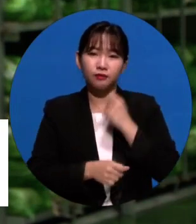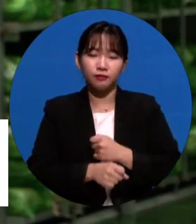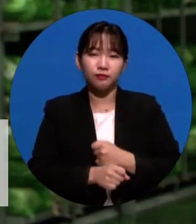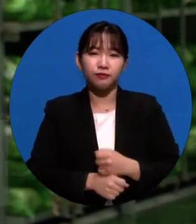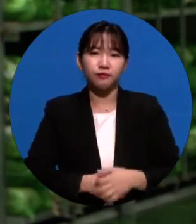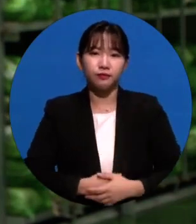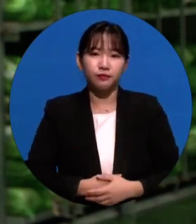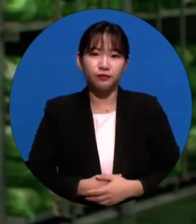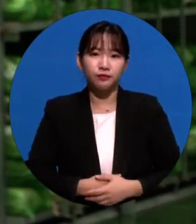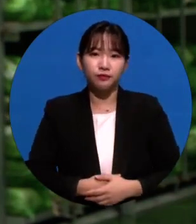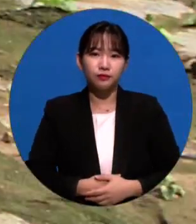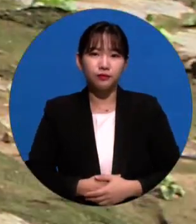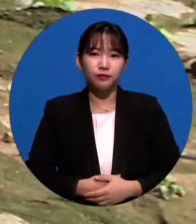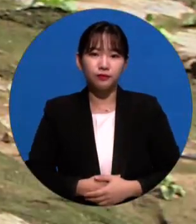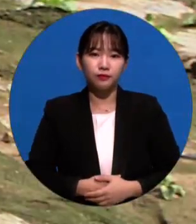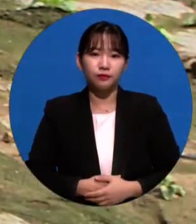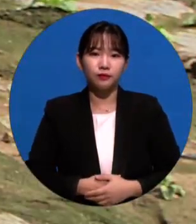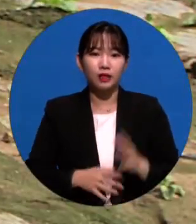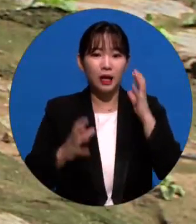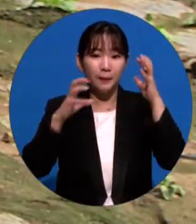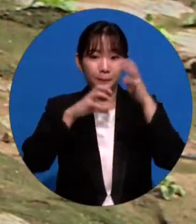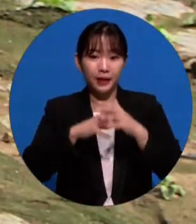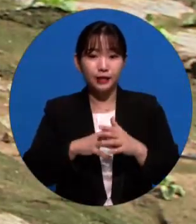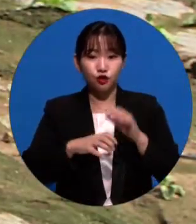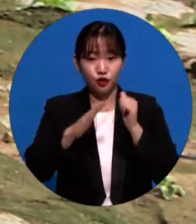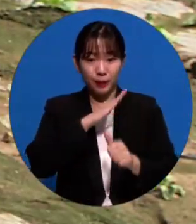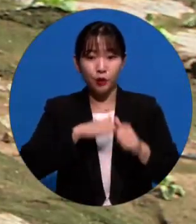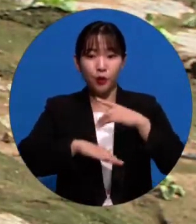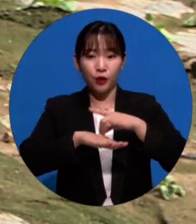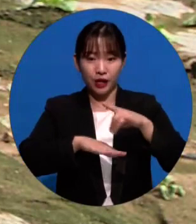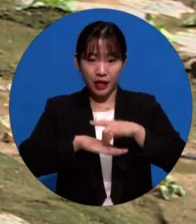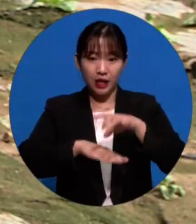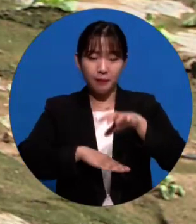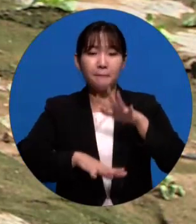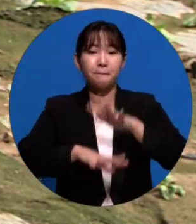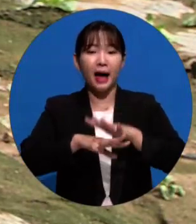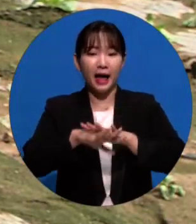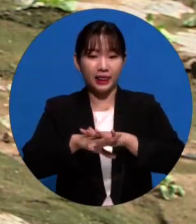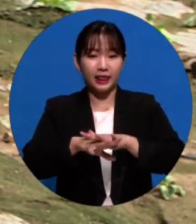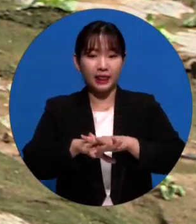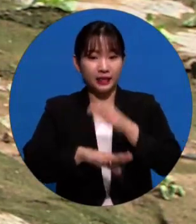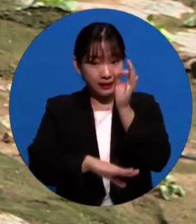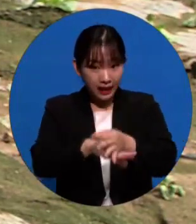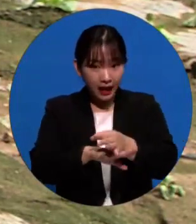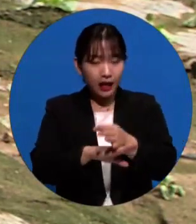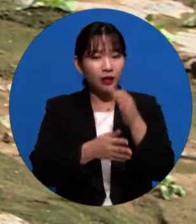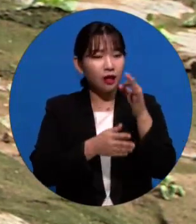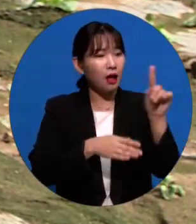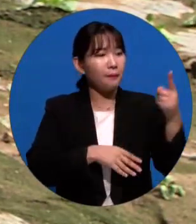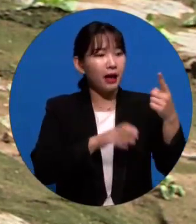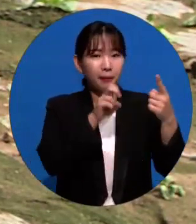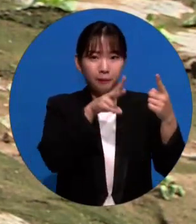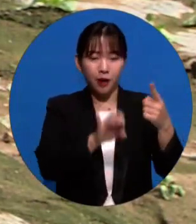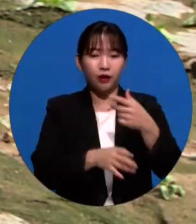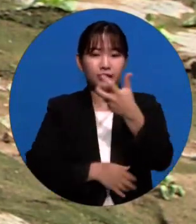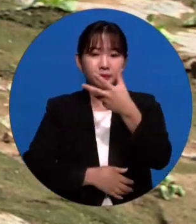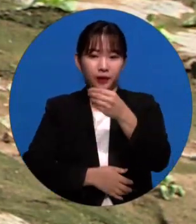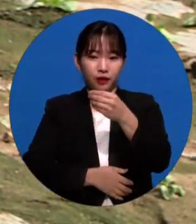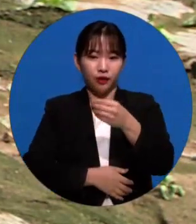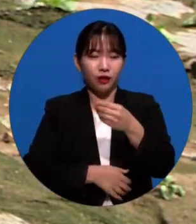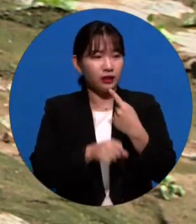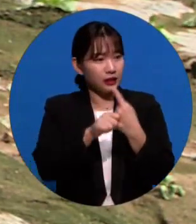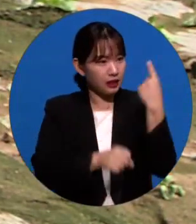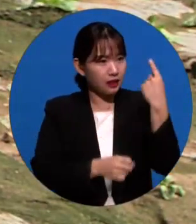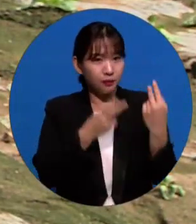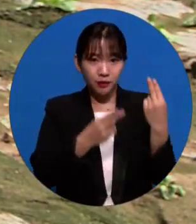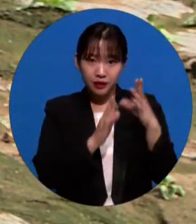저도 들고 있으면 생각하고 있습니다 배추 주산지인 해람 분의 파 뜨게 거래가격은 요즘 100평 의 70만 원 선에 거래되고 있습니다